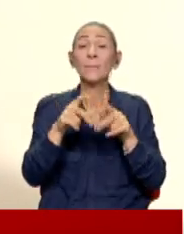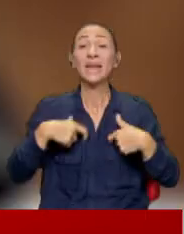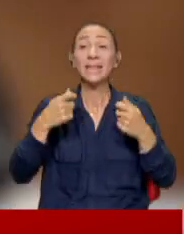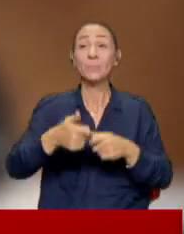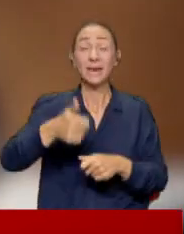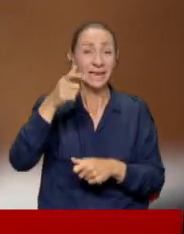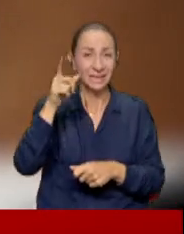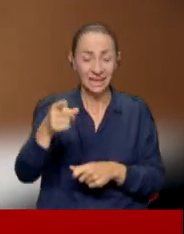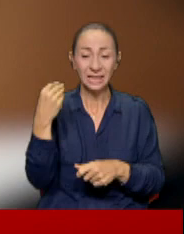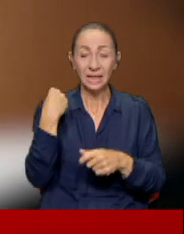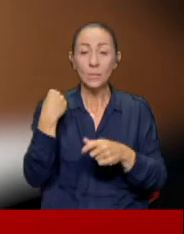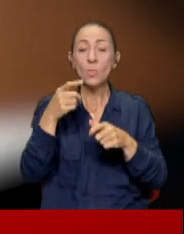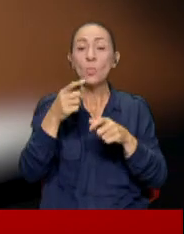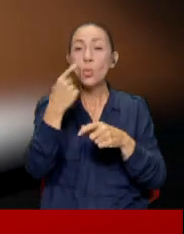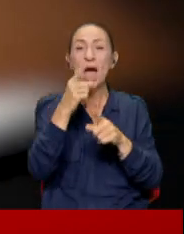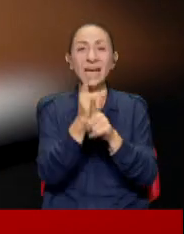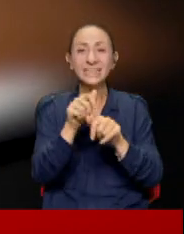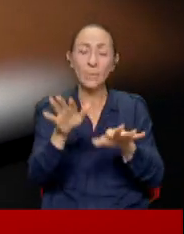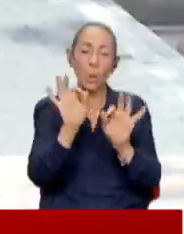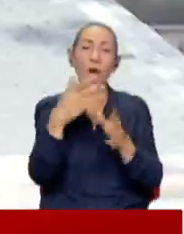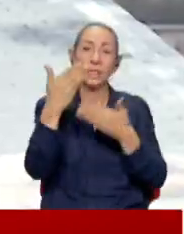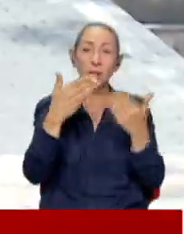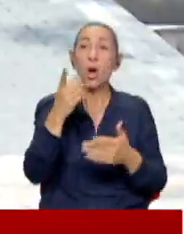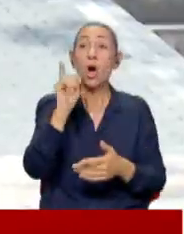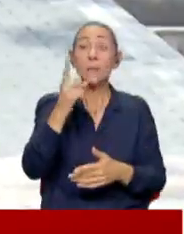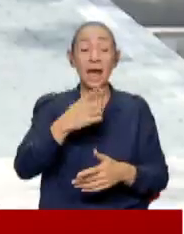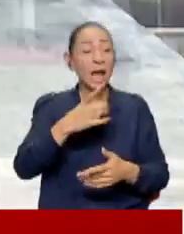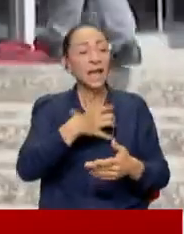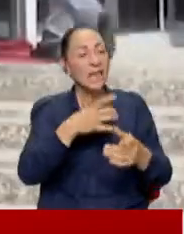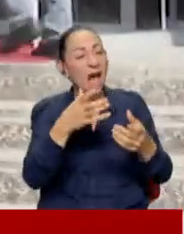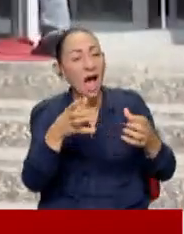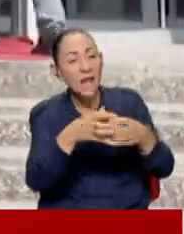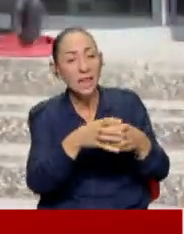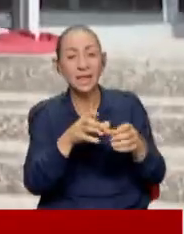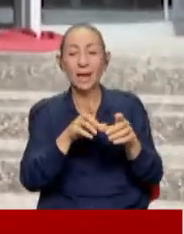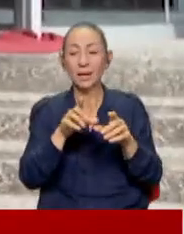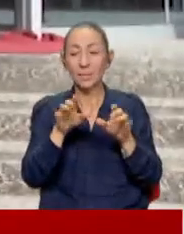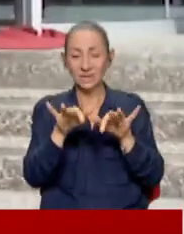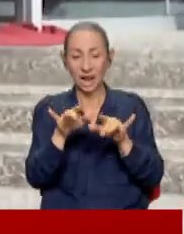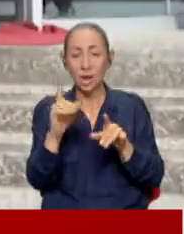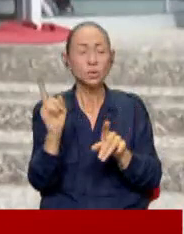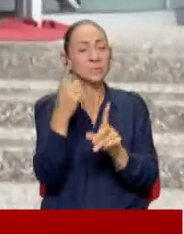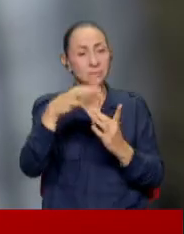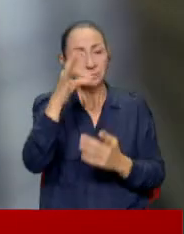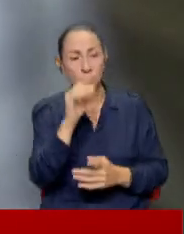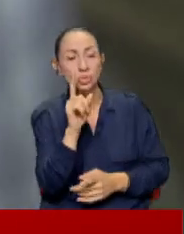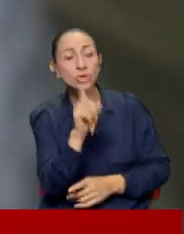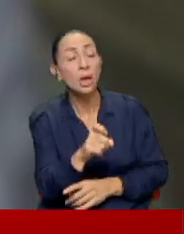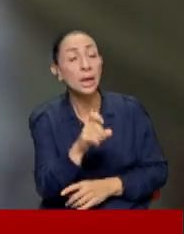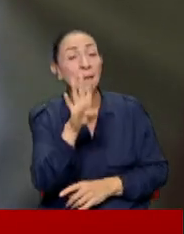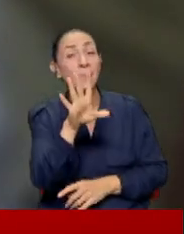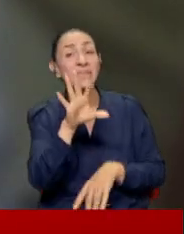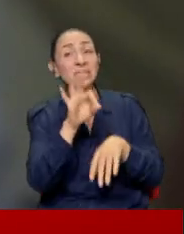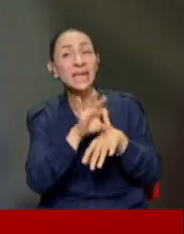Tekin yeni mülakat sistemini böyle anlattı. Öğretmen adaylarına alanlarıyla ilgili elektronik ortamda rastgele bir soru gelecek ve